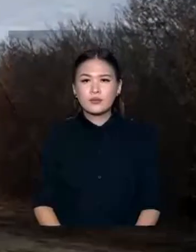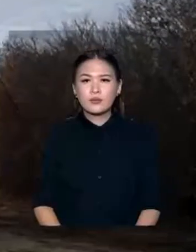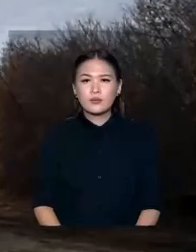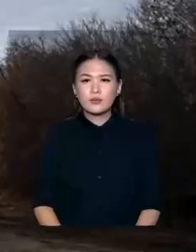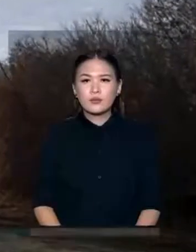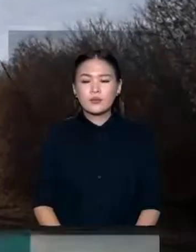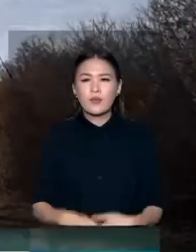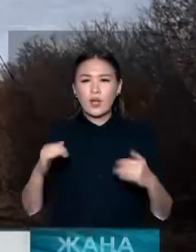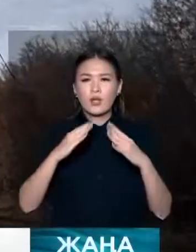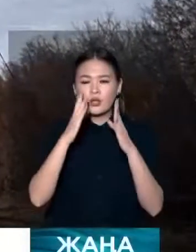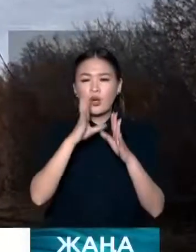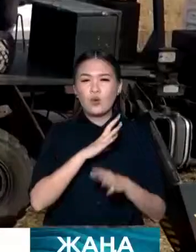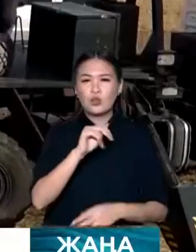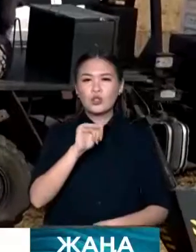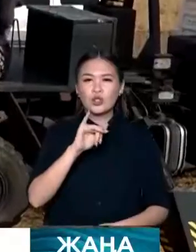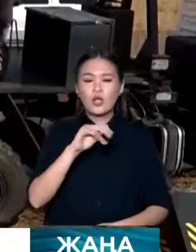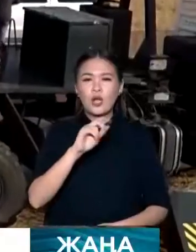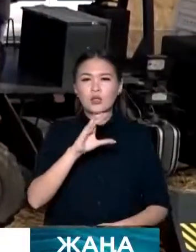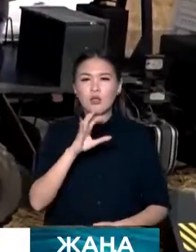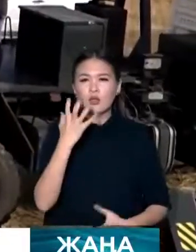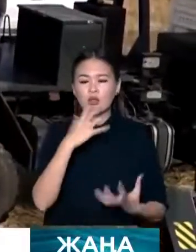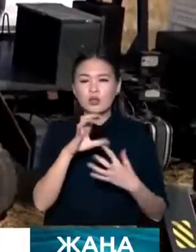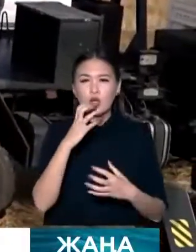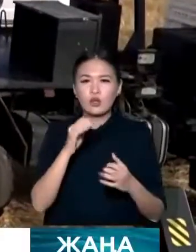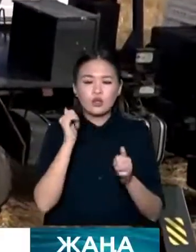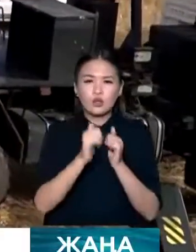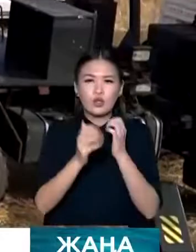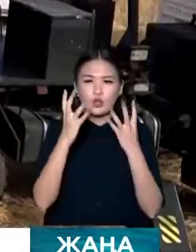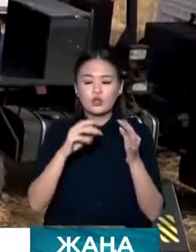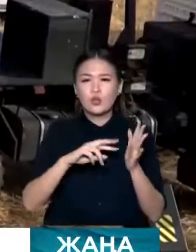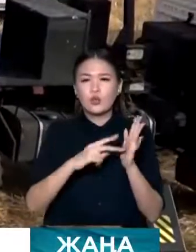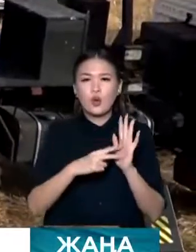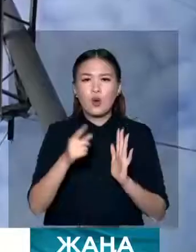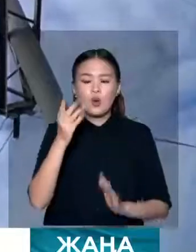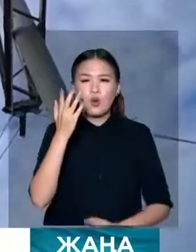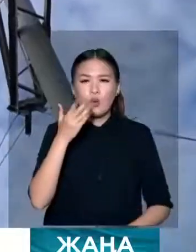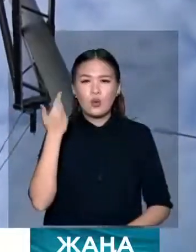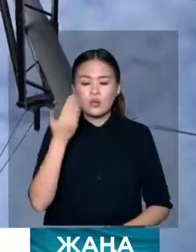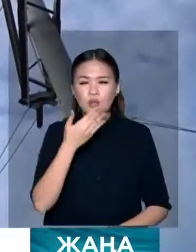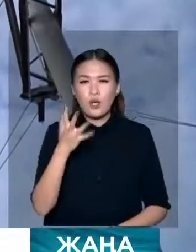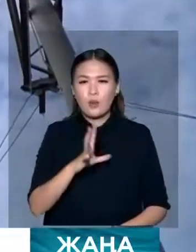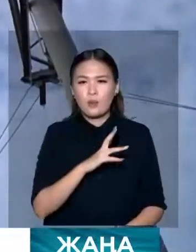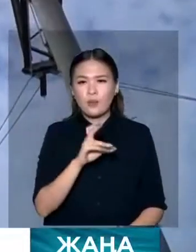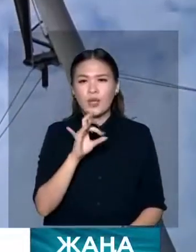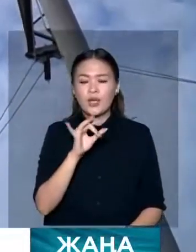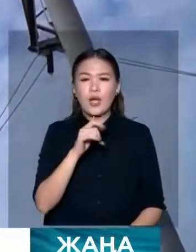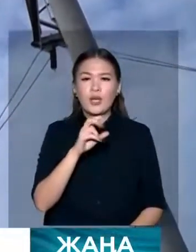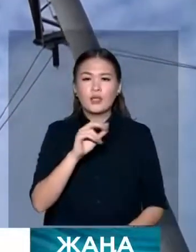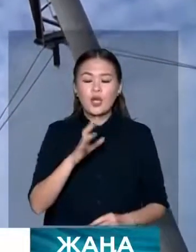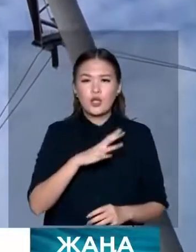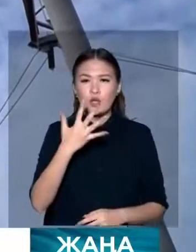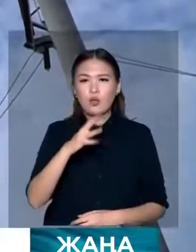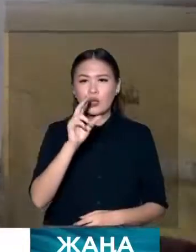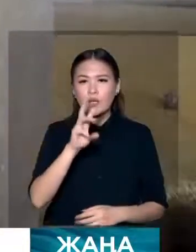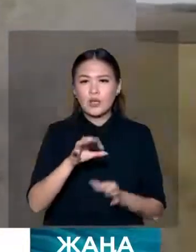Таң атысымен құрылыс учаскесінде жұмыс қызу. Күнделікті жоспар оңай емес. Бірнеше топқа бөлінген бригада 50 шақырымнан астам